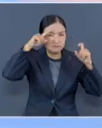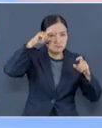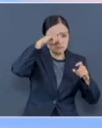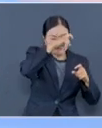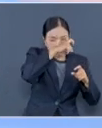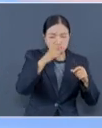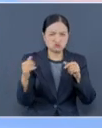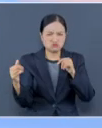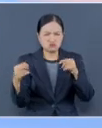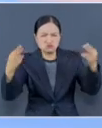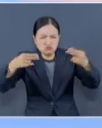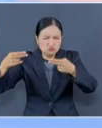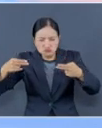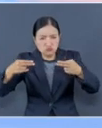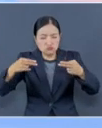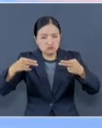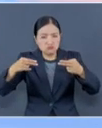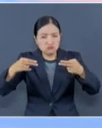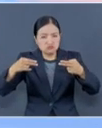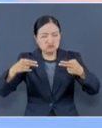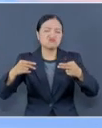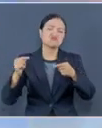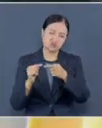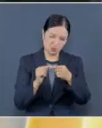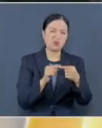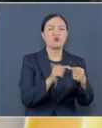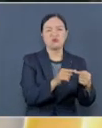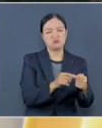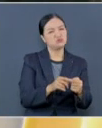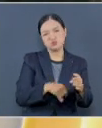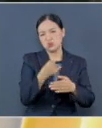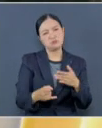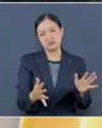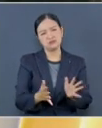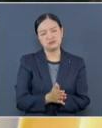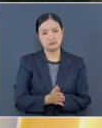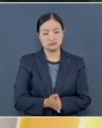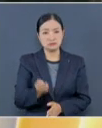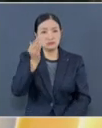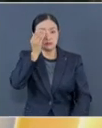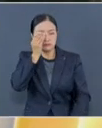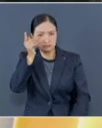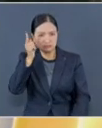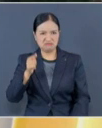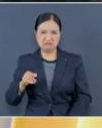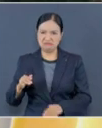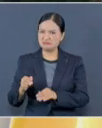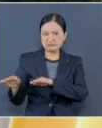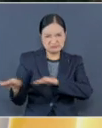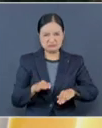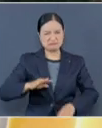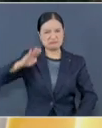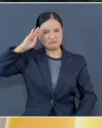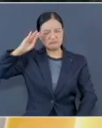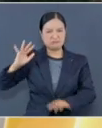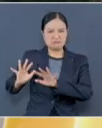ลาวาศอกหรือยังอย่างที่บอกยังฮะคุณผู้ชมยังไม่ลดลาวาศอกเลยฮะโดยอิสราเอลเตรียมกำลังที่จะโจมตีภาคพื้นดินแล้วครับคุณผู้